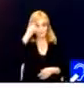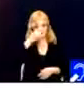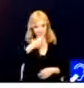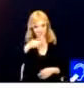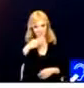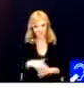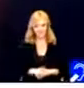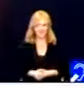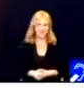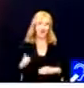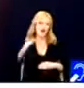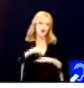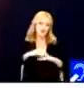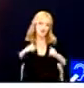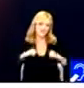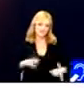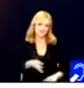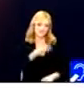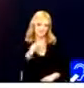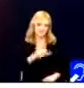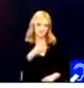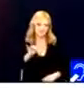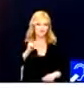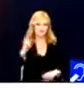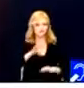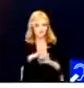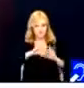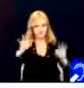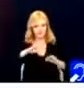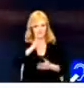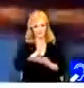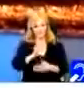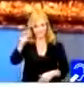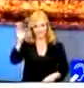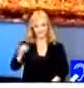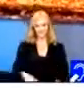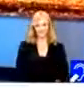și vă mulțumesc pentru atenție. O seară liniștită să aveți și un weekend minunat. La revedere!